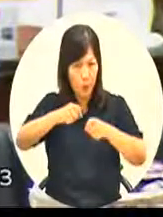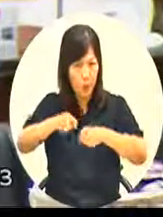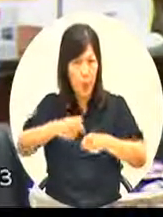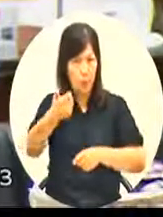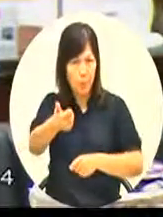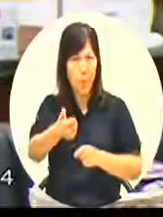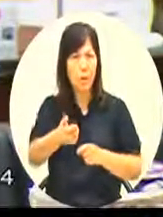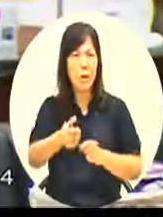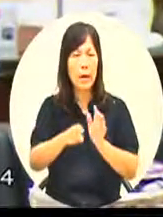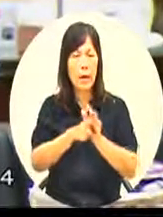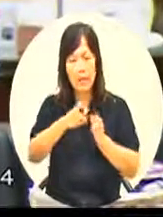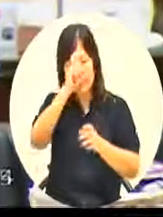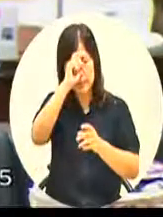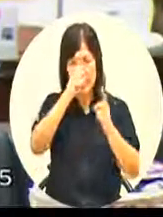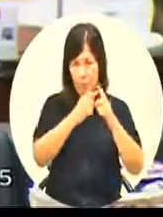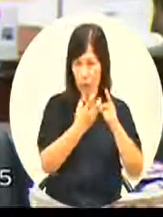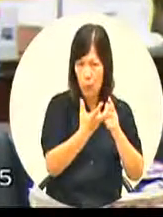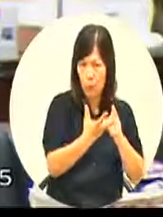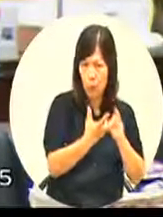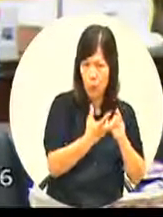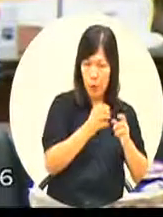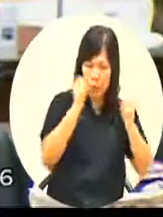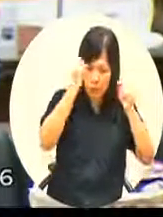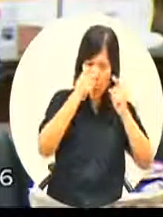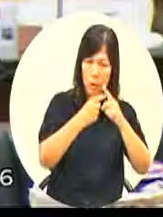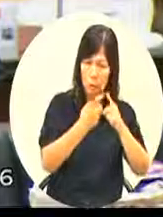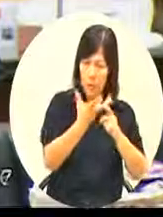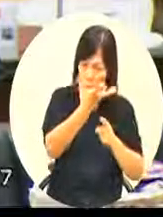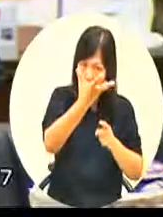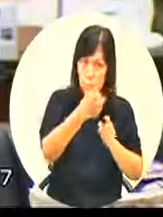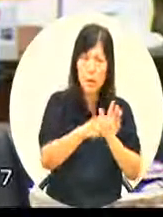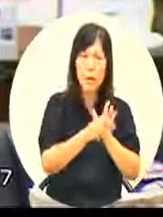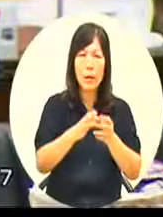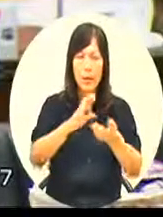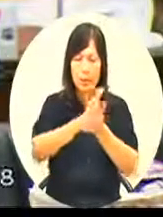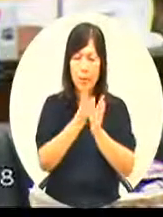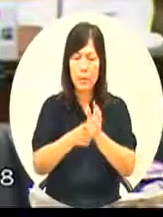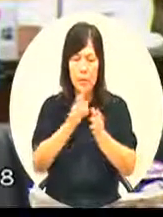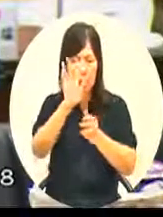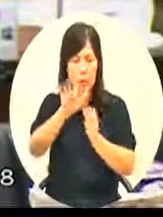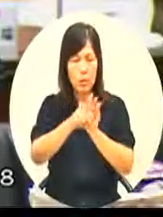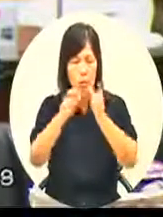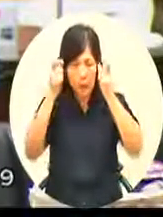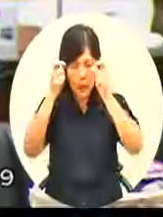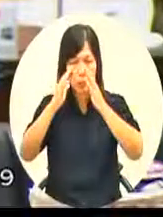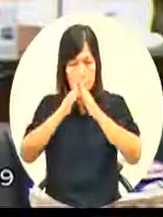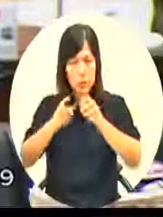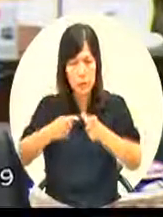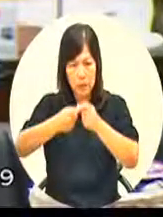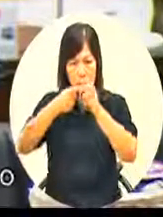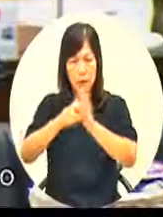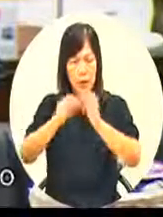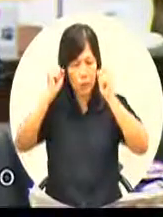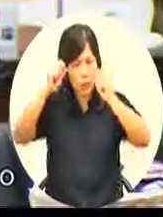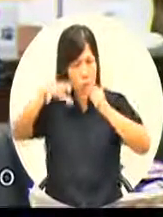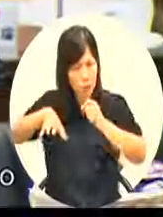就是说因为那边的人口运动量人口够。也许那边真的有一座属于高雄的第一座的运动中心，好，我想这对未